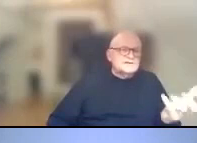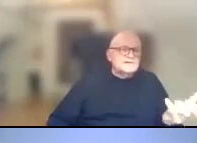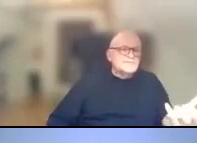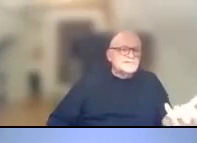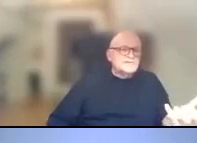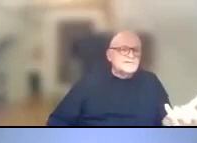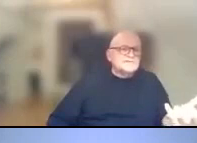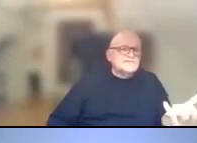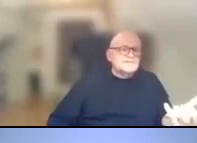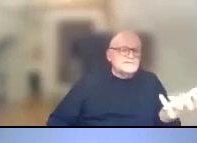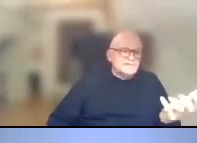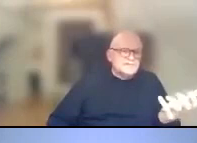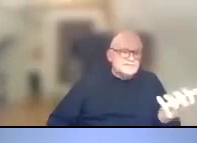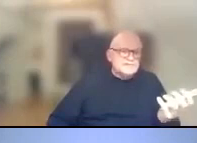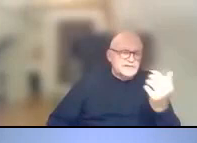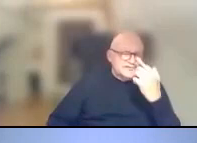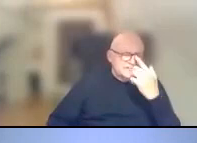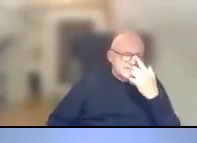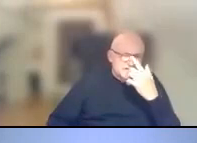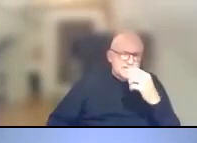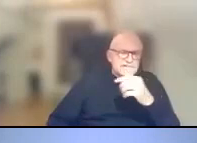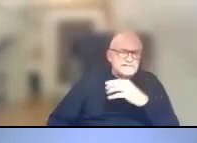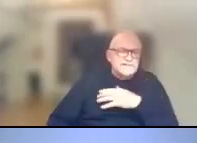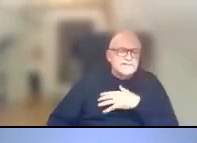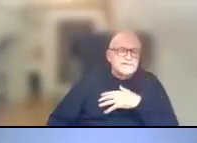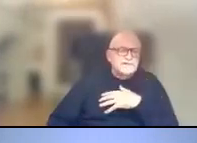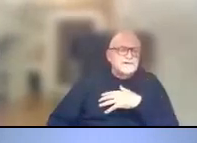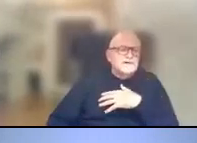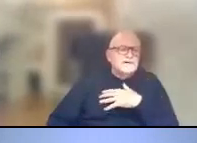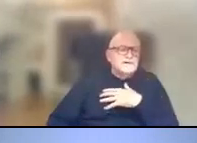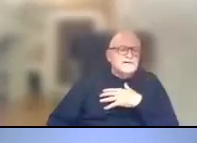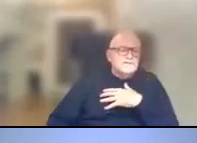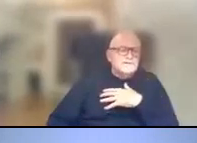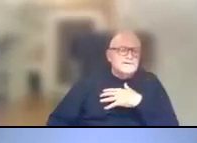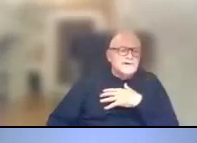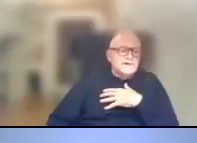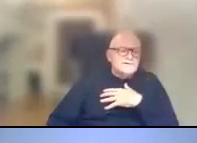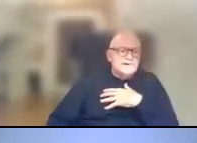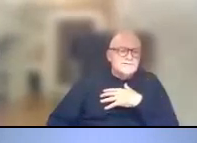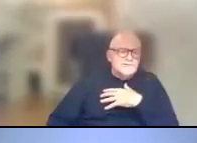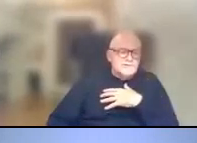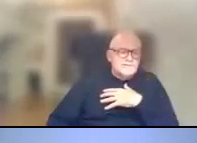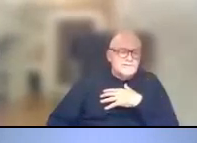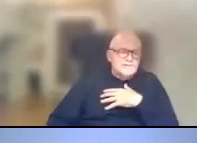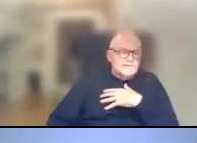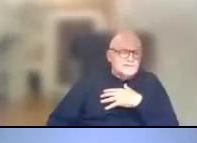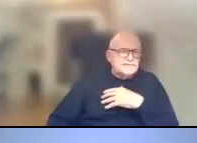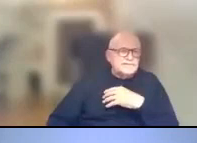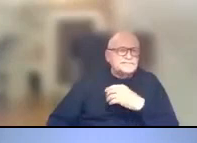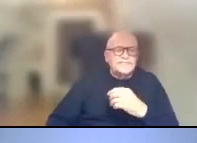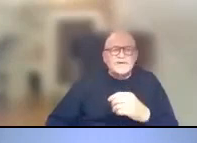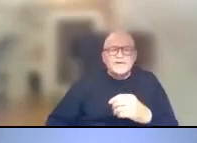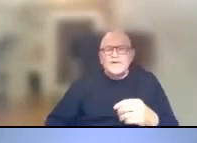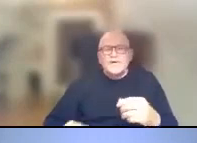der Täter im Gesundheitswesen, zumindest der, über die wir jetzt reden, resultiert aus den Motiven der